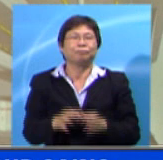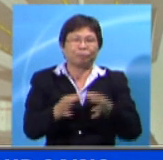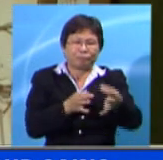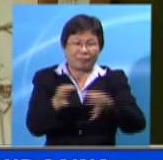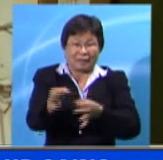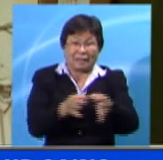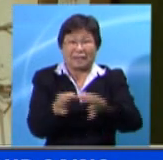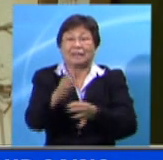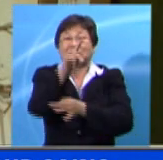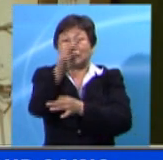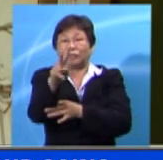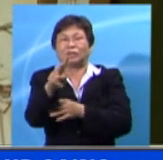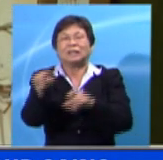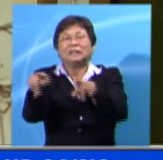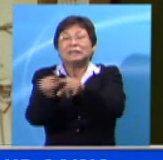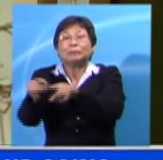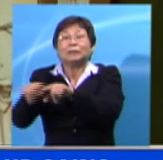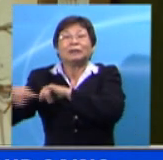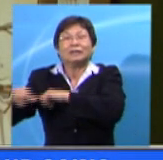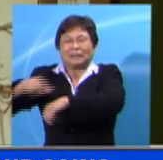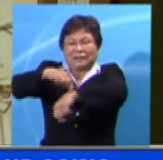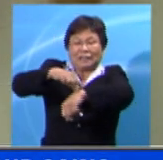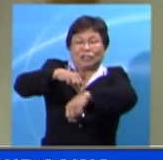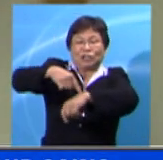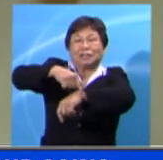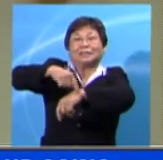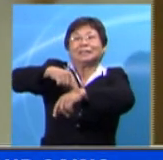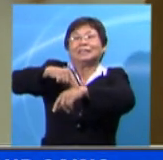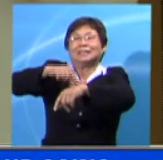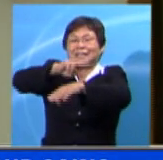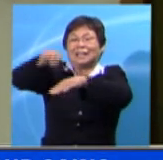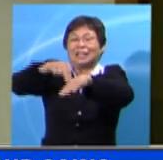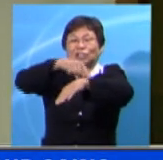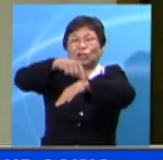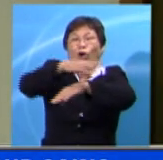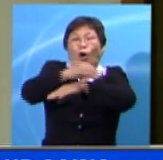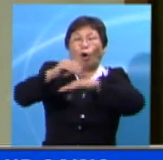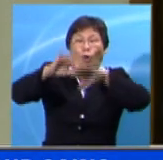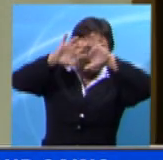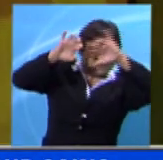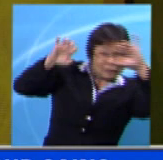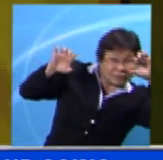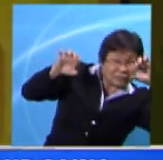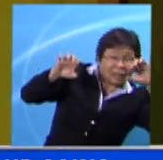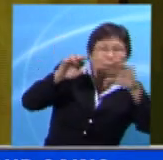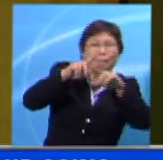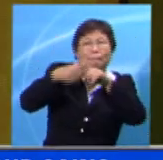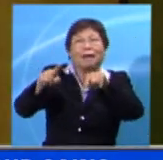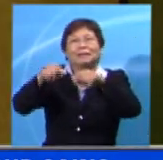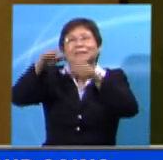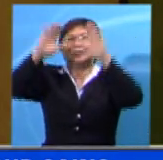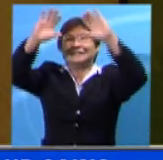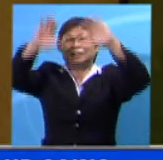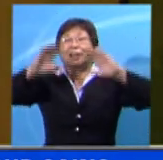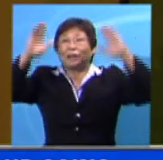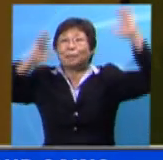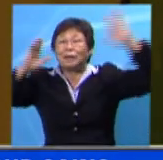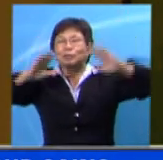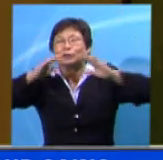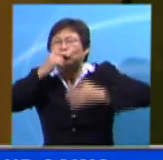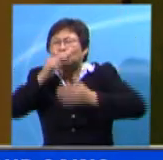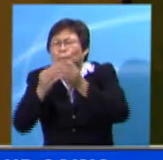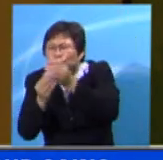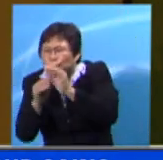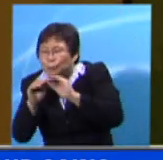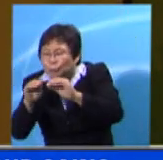jelasnya saluran itu menyamai National Geography atau Discovery tetapi dibuat dalam konteks Malaysia bagi memupuk minat rakyat